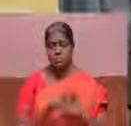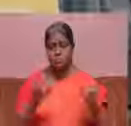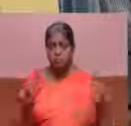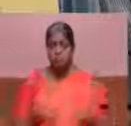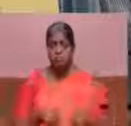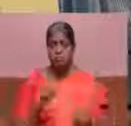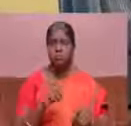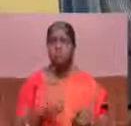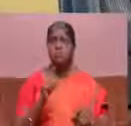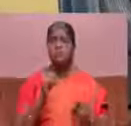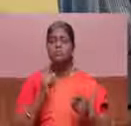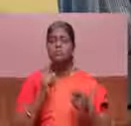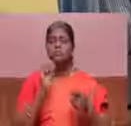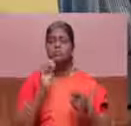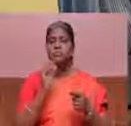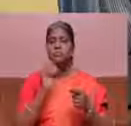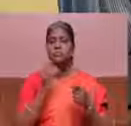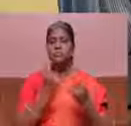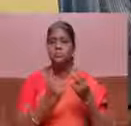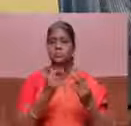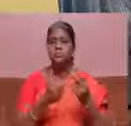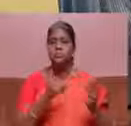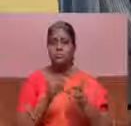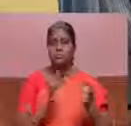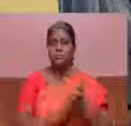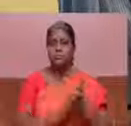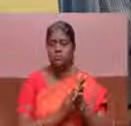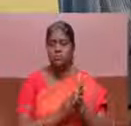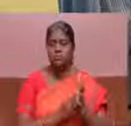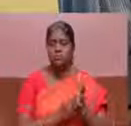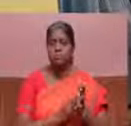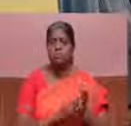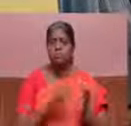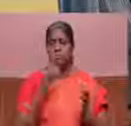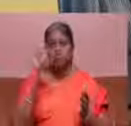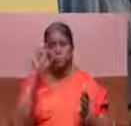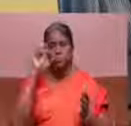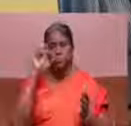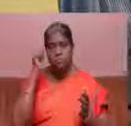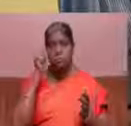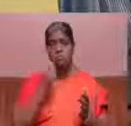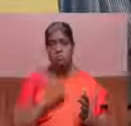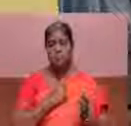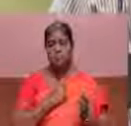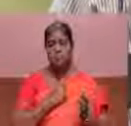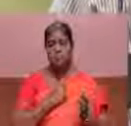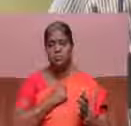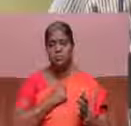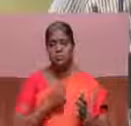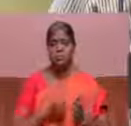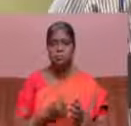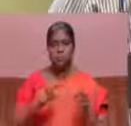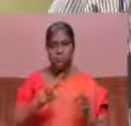இவையெல்லாம் சில விதிகளில் உள்ள குறியீடுகளாகும். இதை தவிர்த்து மிக முக்கியமானது மனிதாபிமானத்தை பற்றியது.